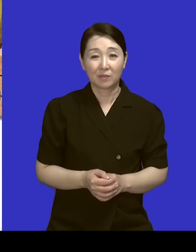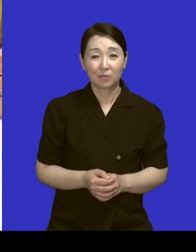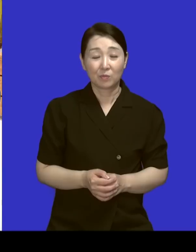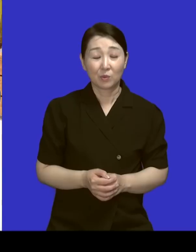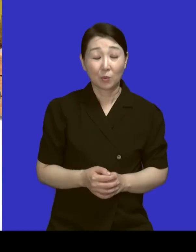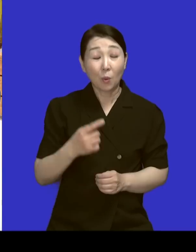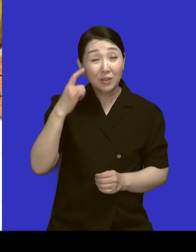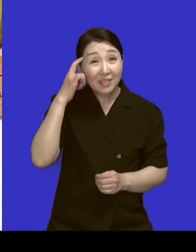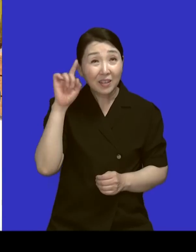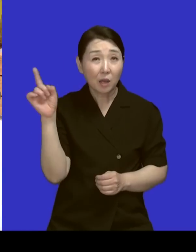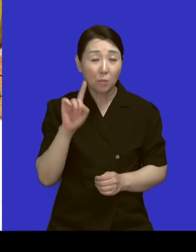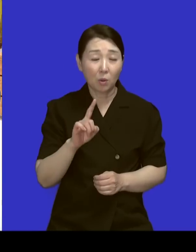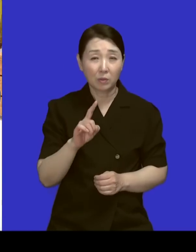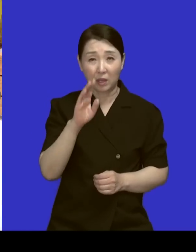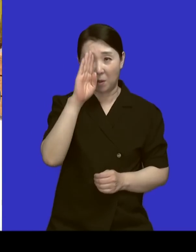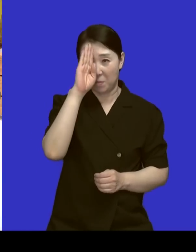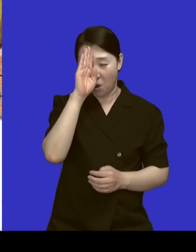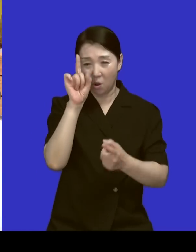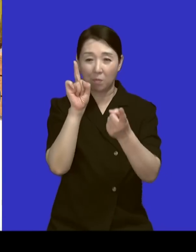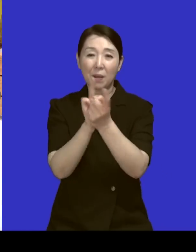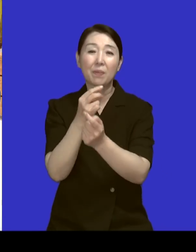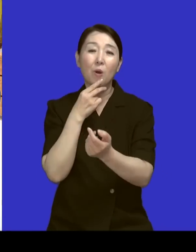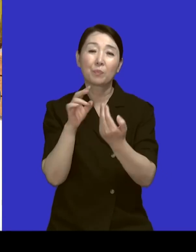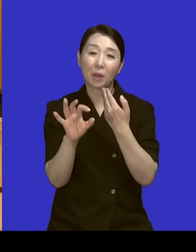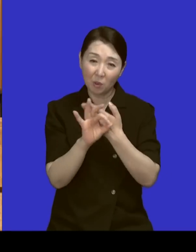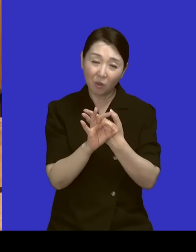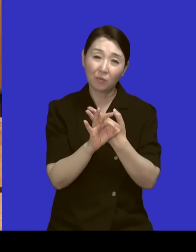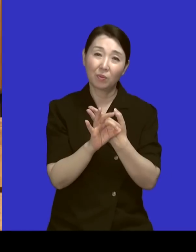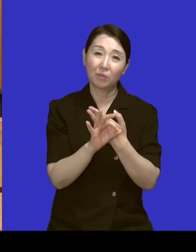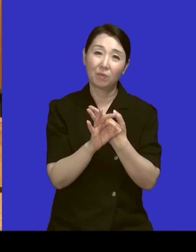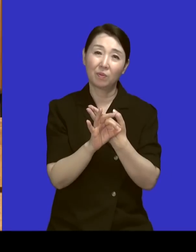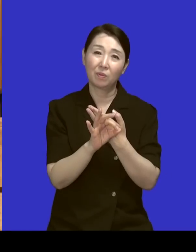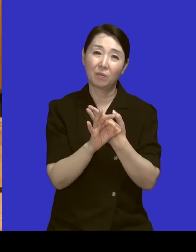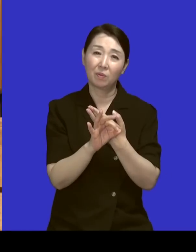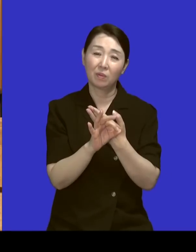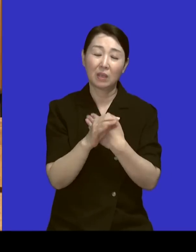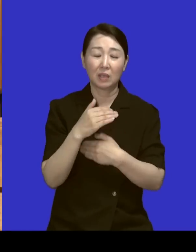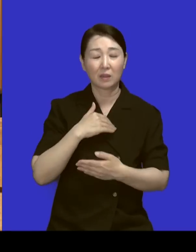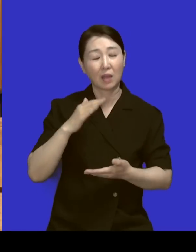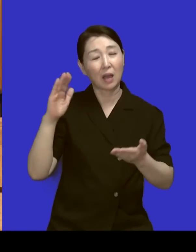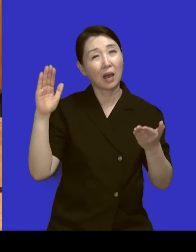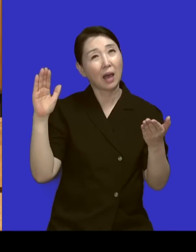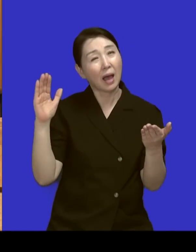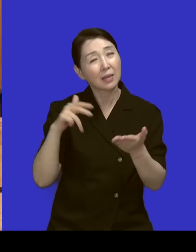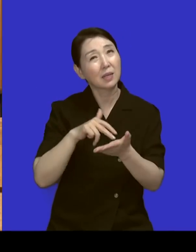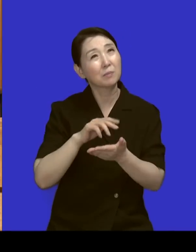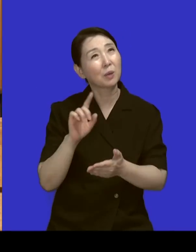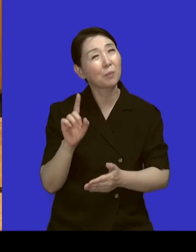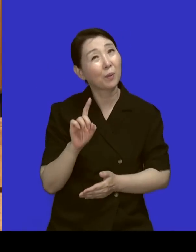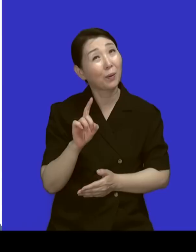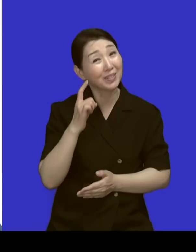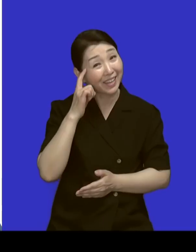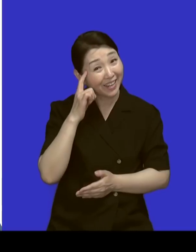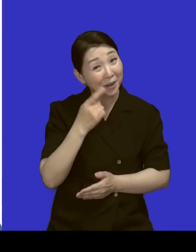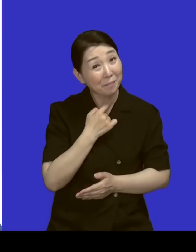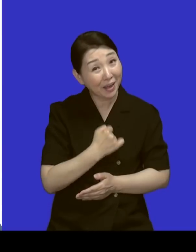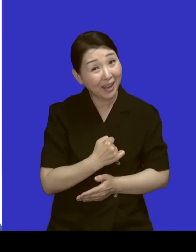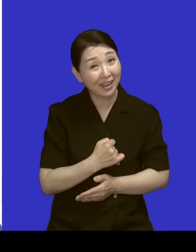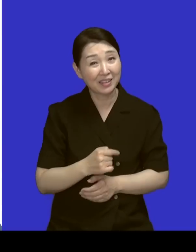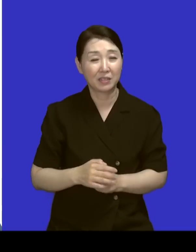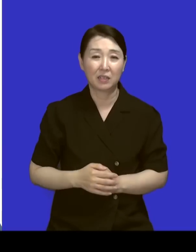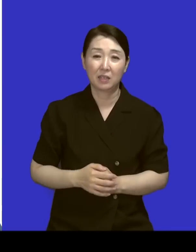이런 조현병이란 질환을 앓지 않았다면 나도 좀 어떤 학생이었을까? 뭐 이런 생각 해봤을 것 같아요.